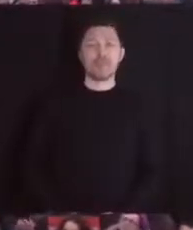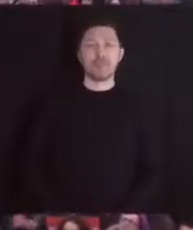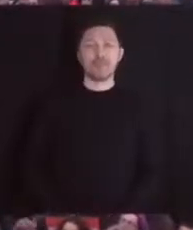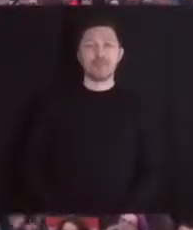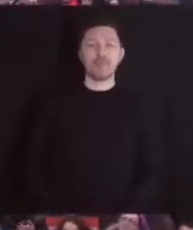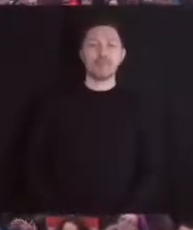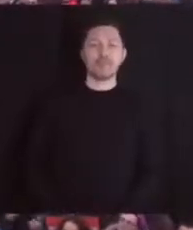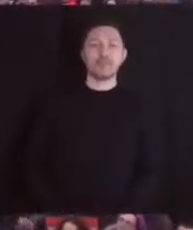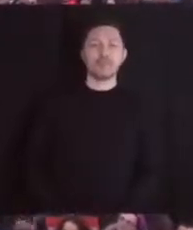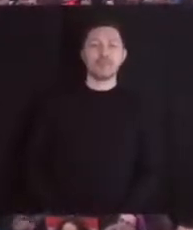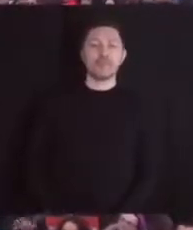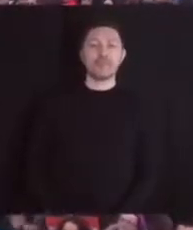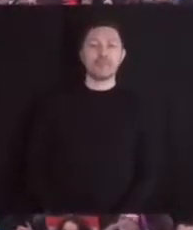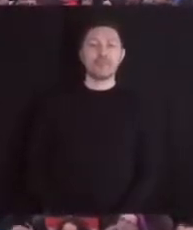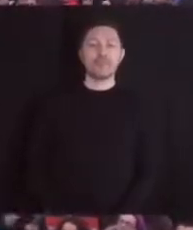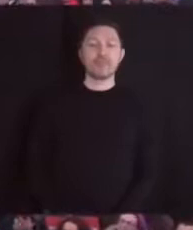Sur cette place,